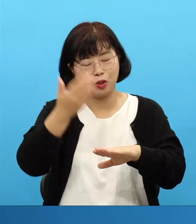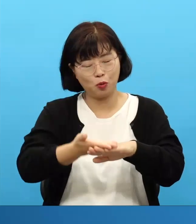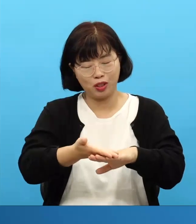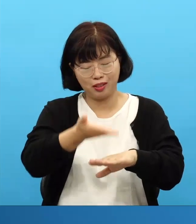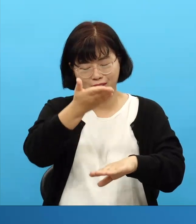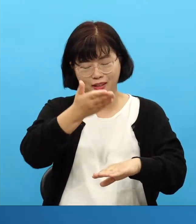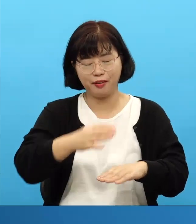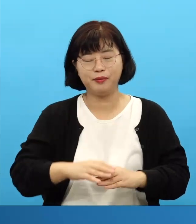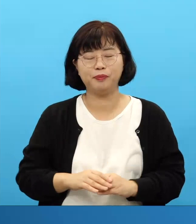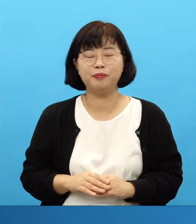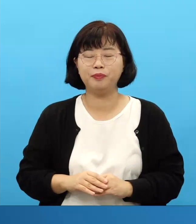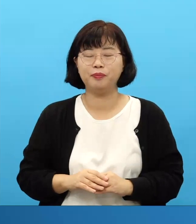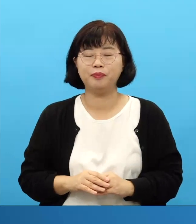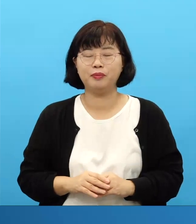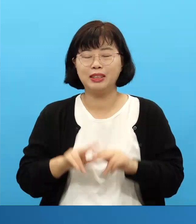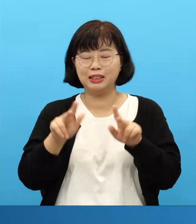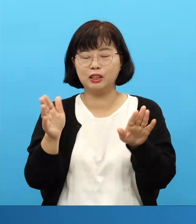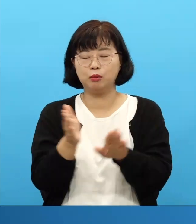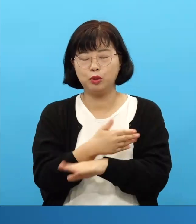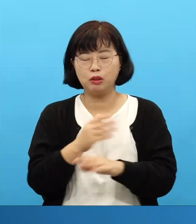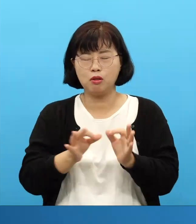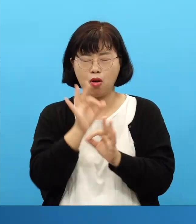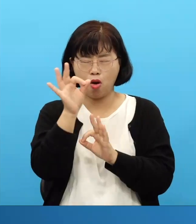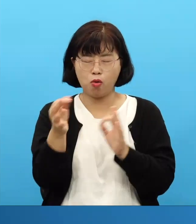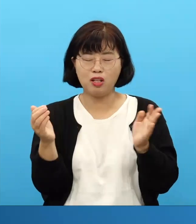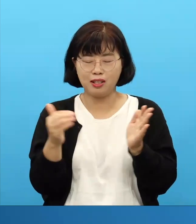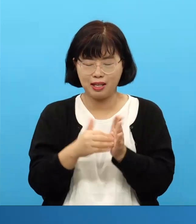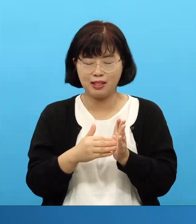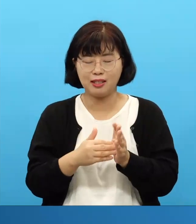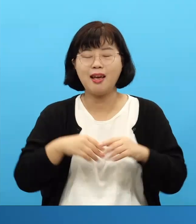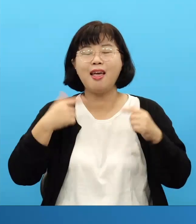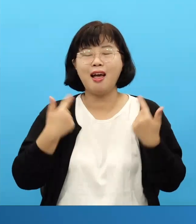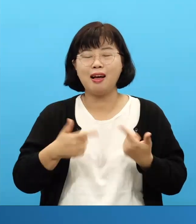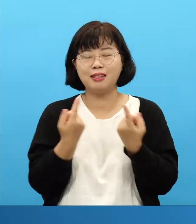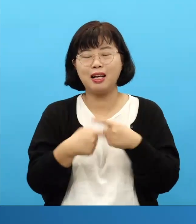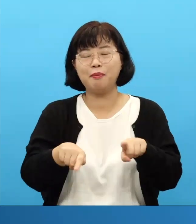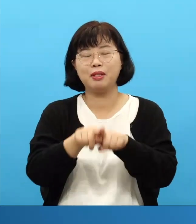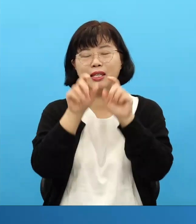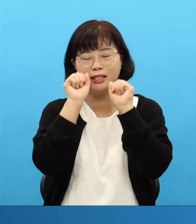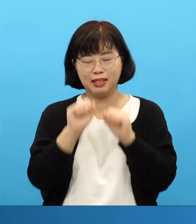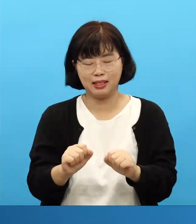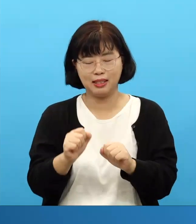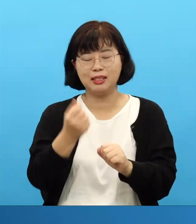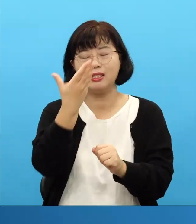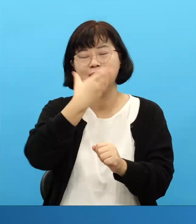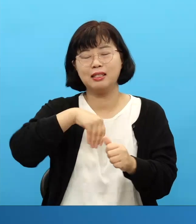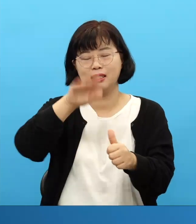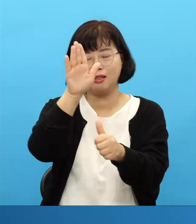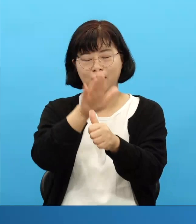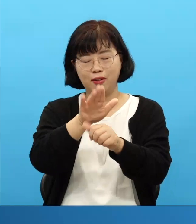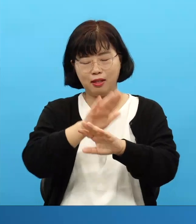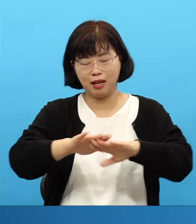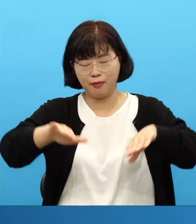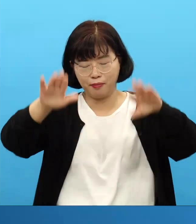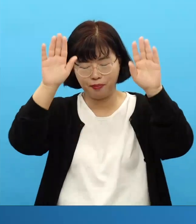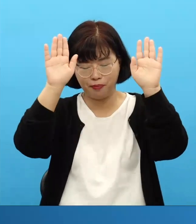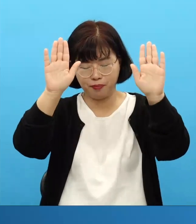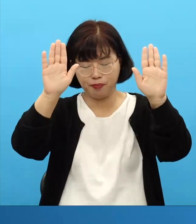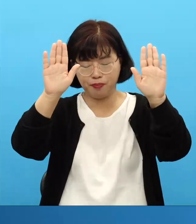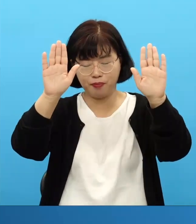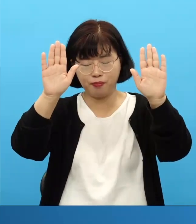will receive new answers, 지금부터 영원까지 be both now, 항상 함께 계실지어다. And always, 아멘. Forever.